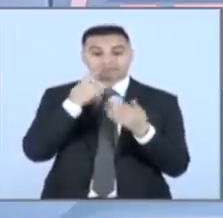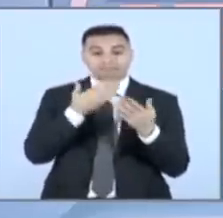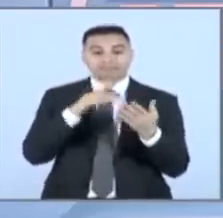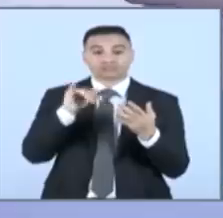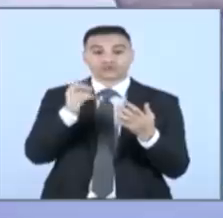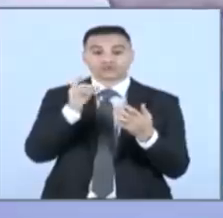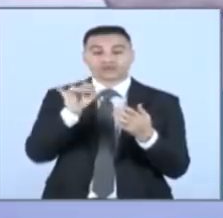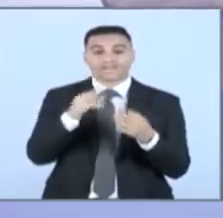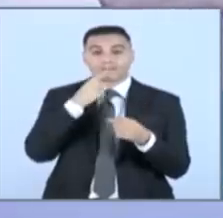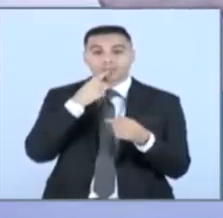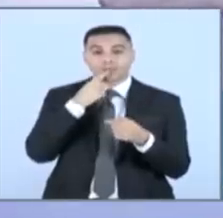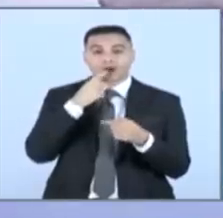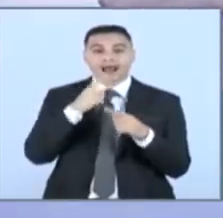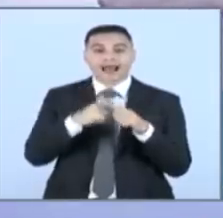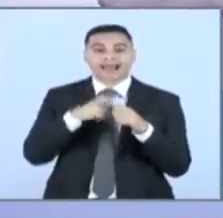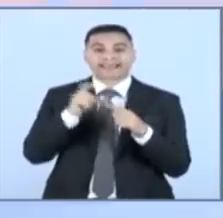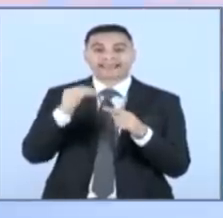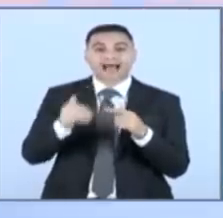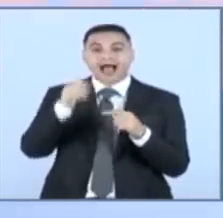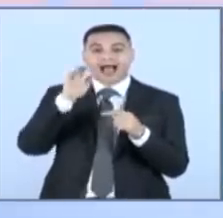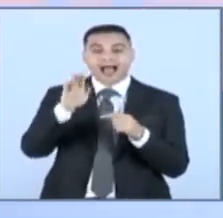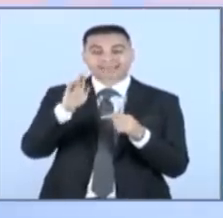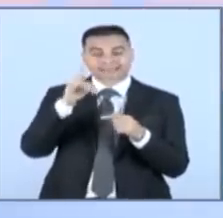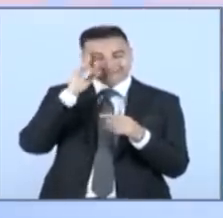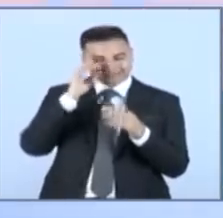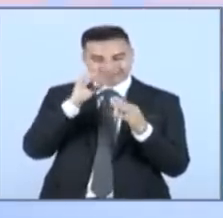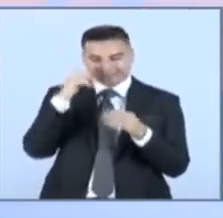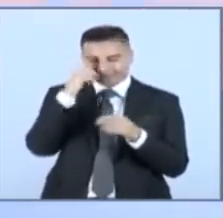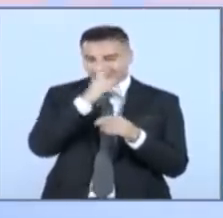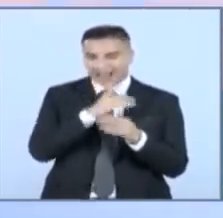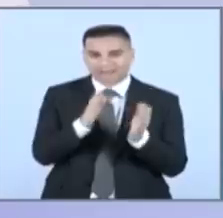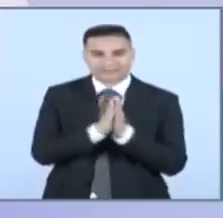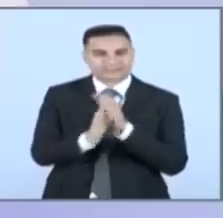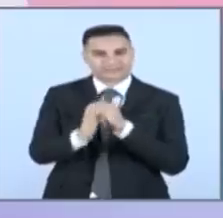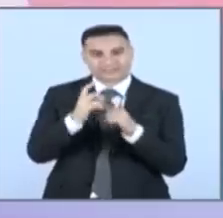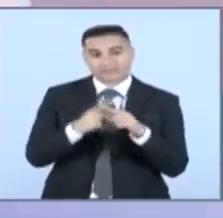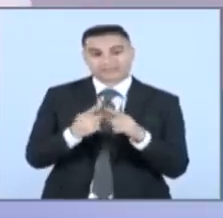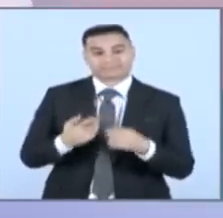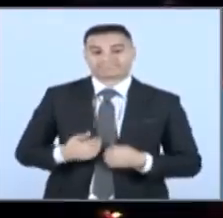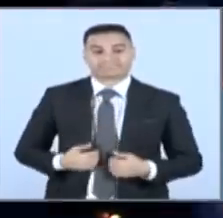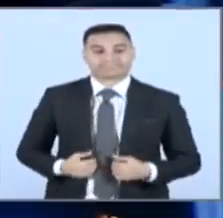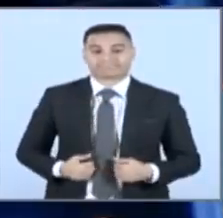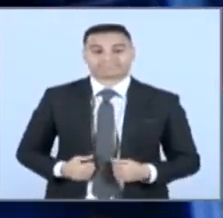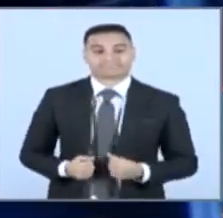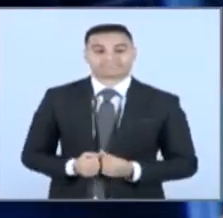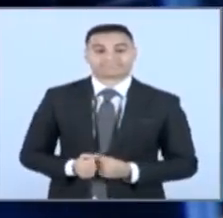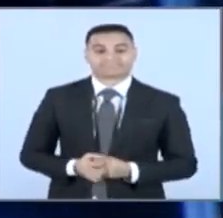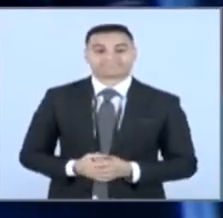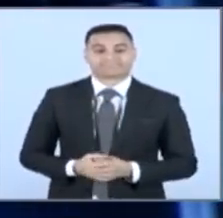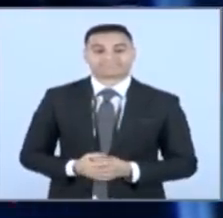مصطفى. النحاس. النحاس، صعب. إجابة خاطئة.